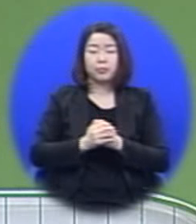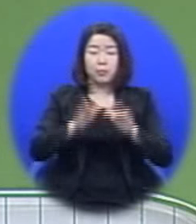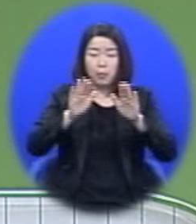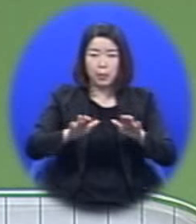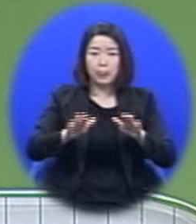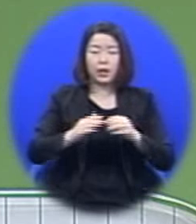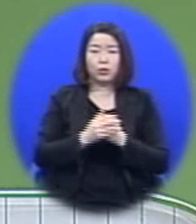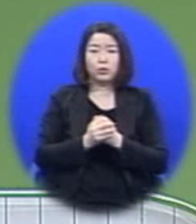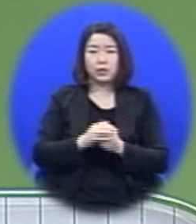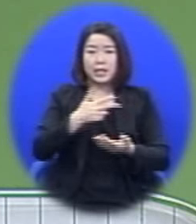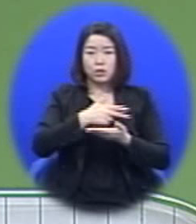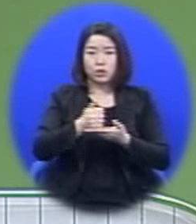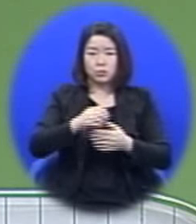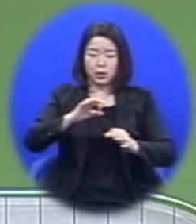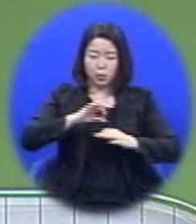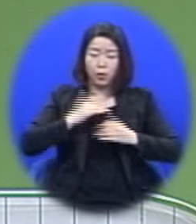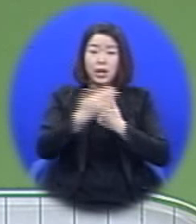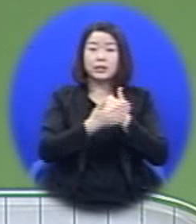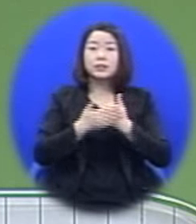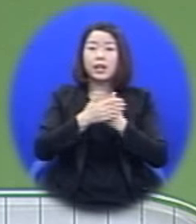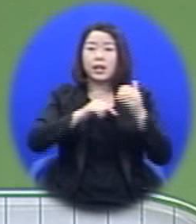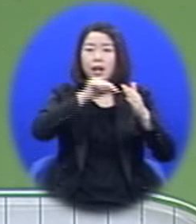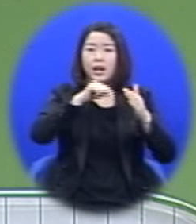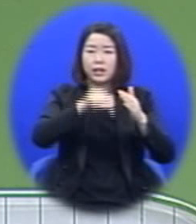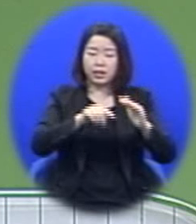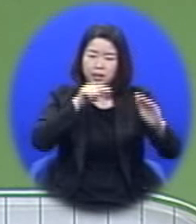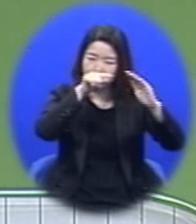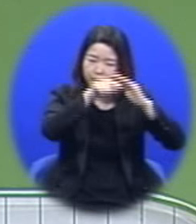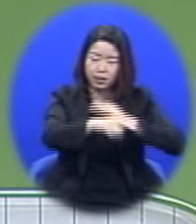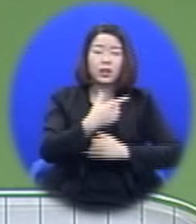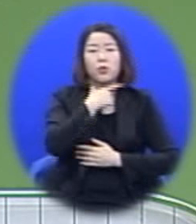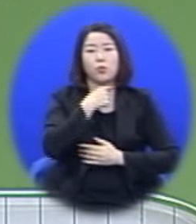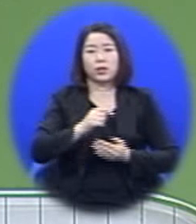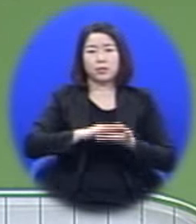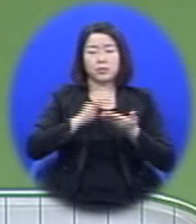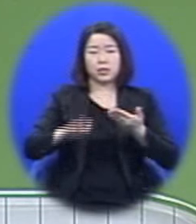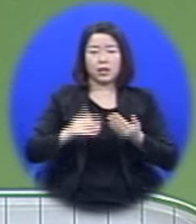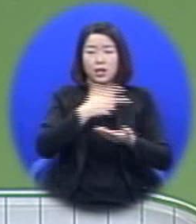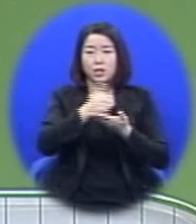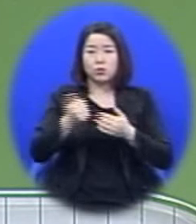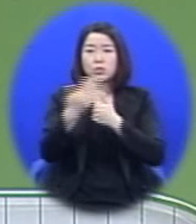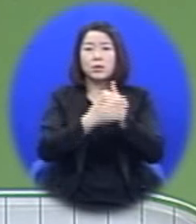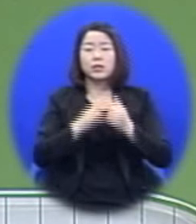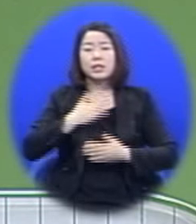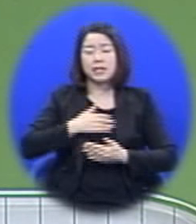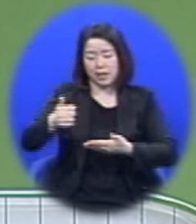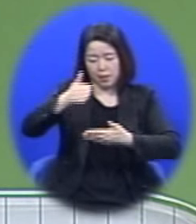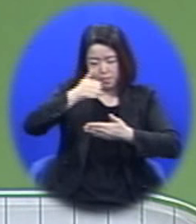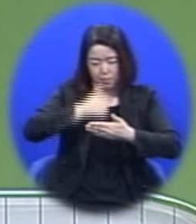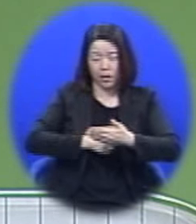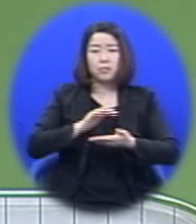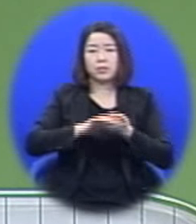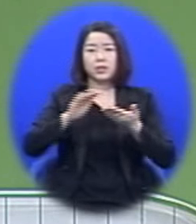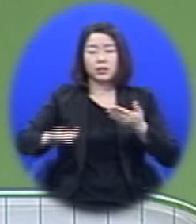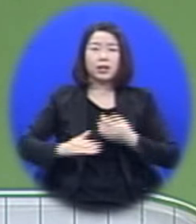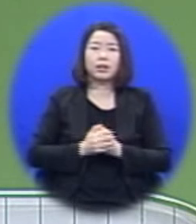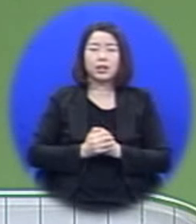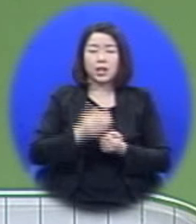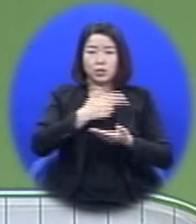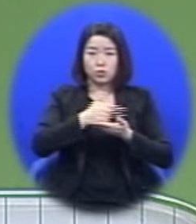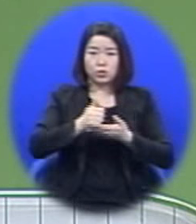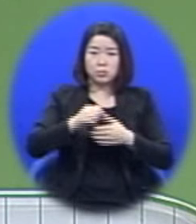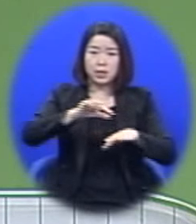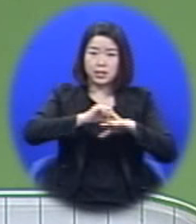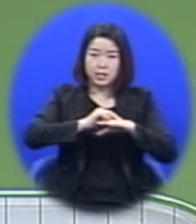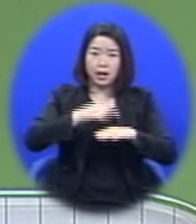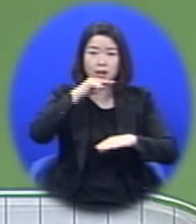오늘 주님의 놀라운 은혜 안에 제가 들어가기를 원합니다. 주님의 은혜를 제가 받아들입니다. 주님의